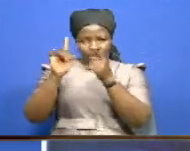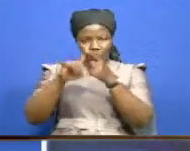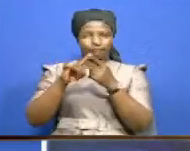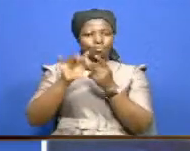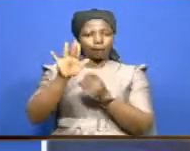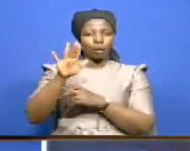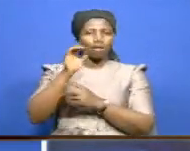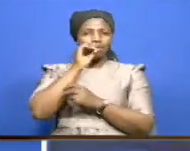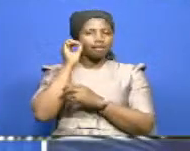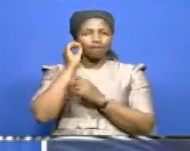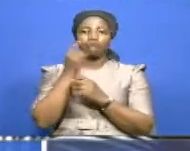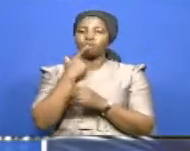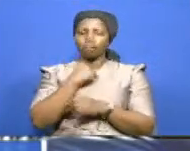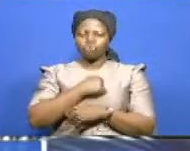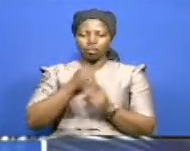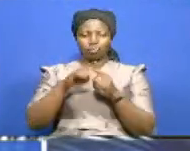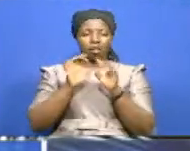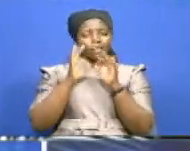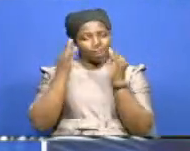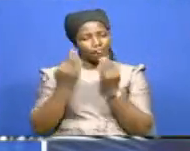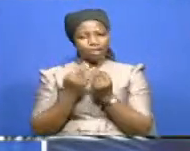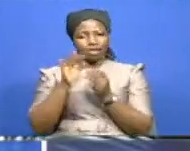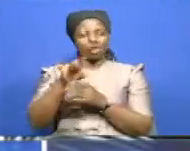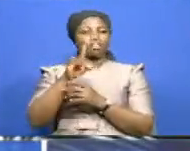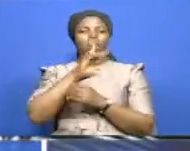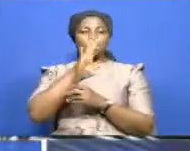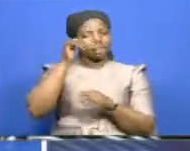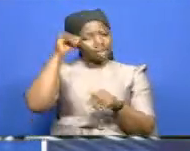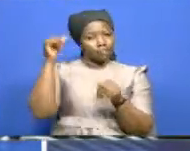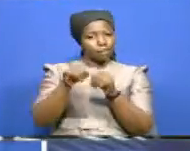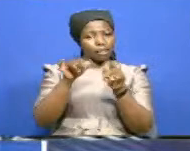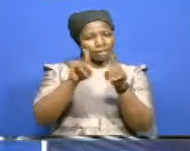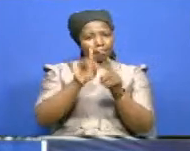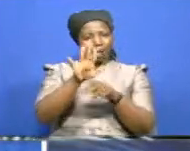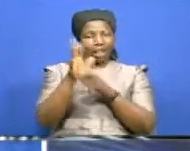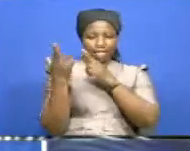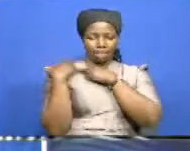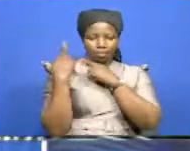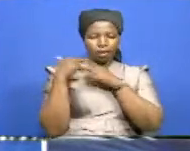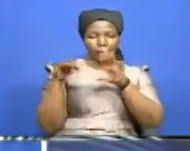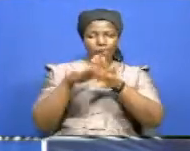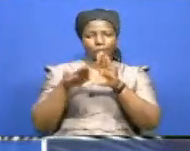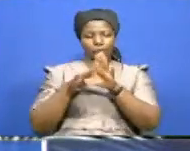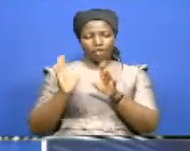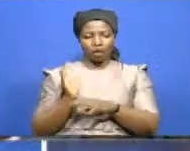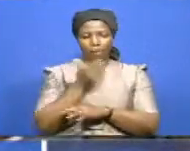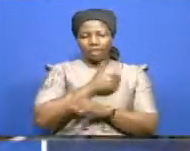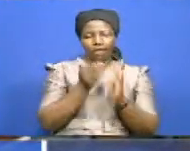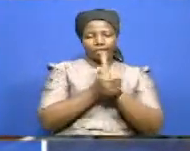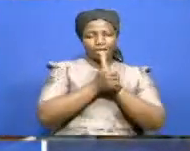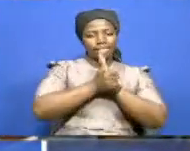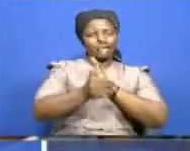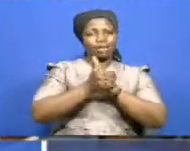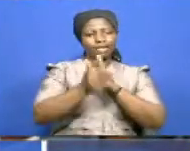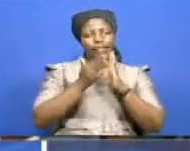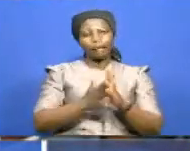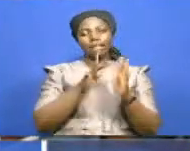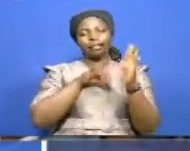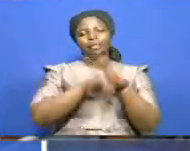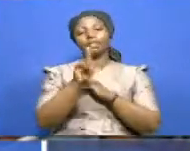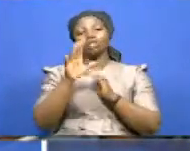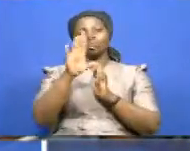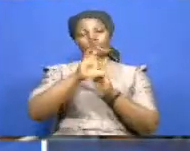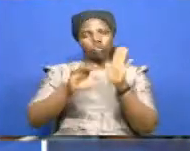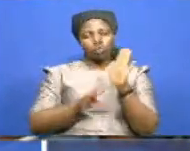family. Nzamba Kitonga will be remembered for his role as a member of the Committee of Experts on Constitutional Review that drafted